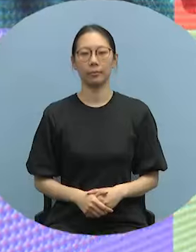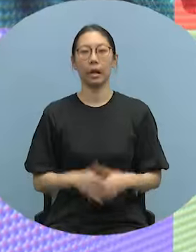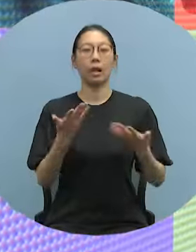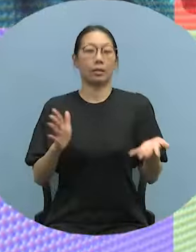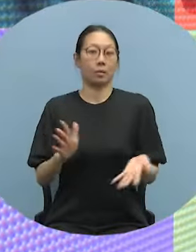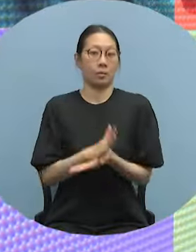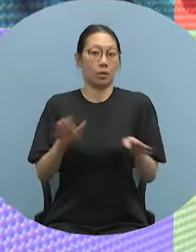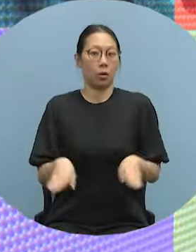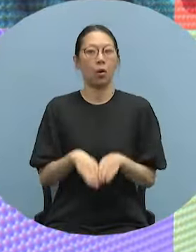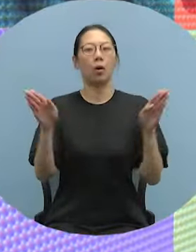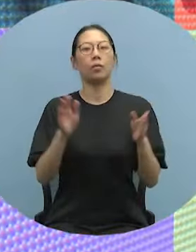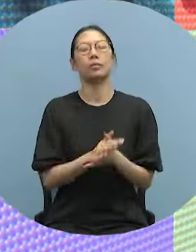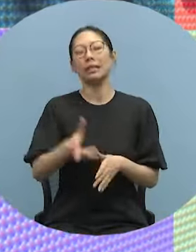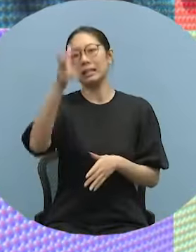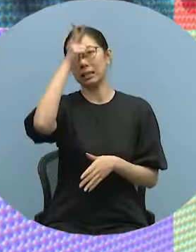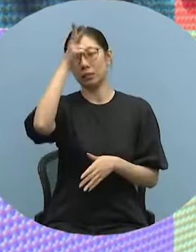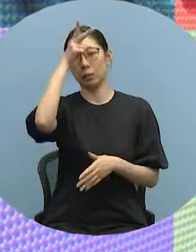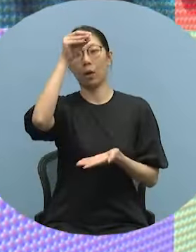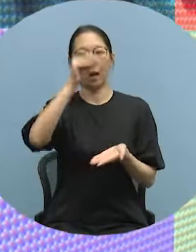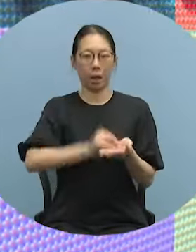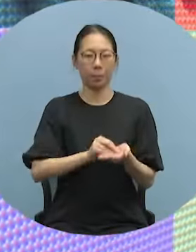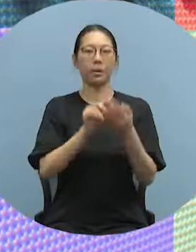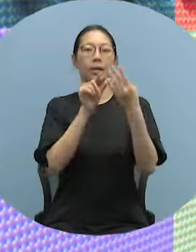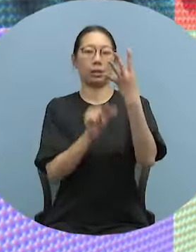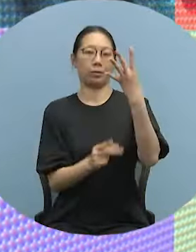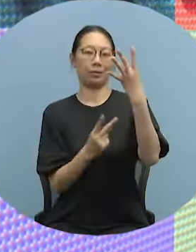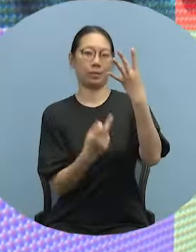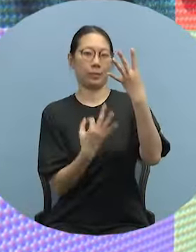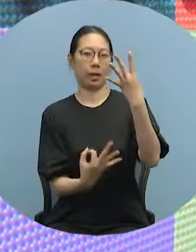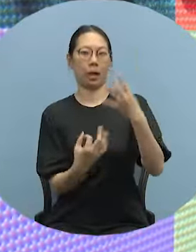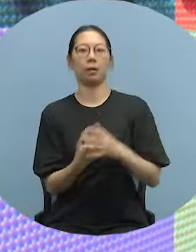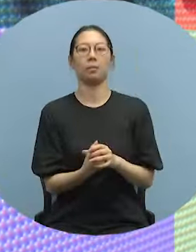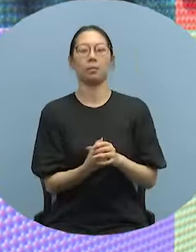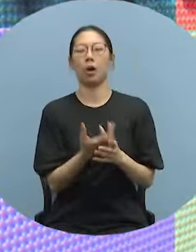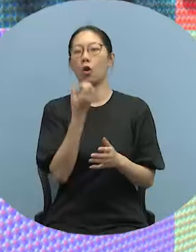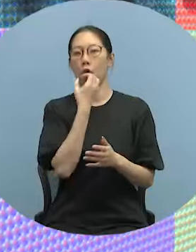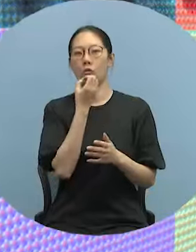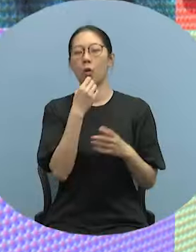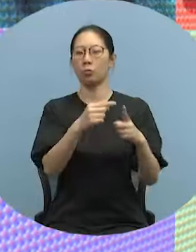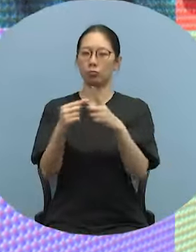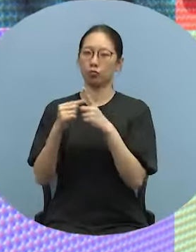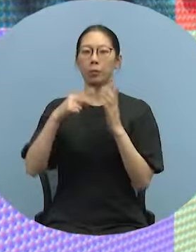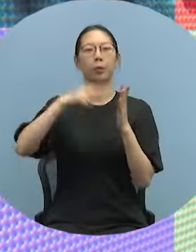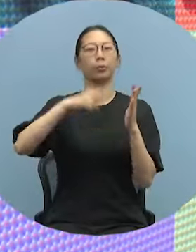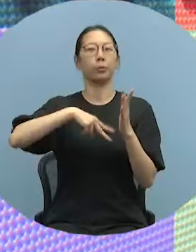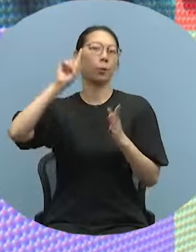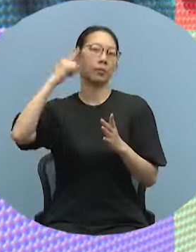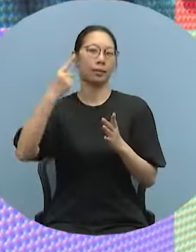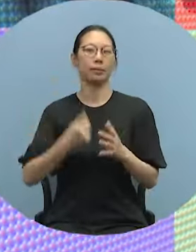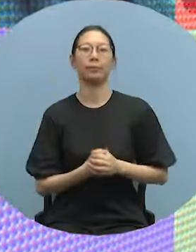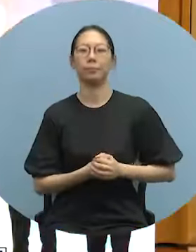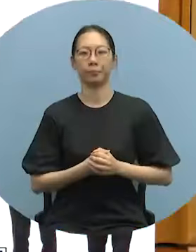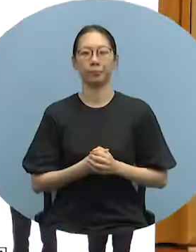喺今年開始咧，我哋特區政府咧就會將4月23日咧係定為一個香港全民嘅閱讀